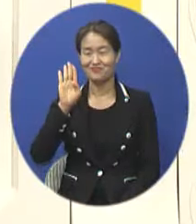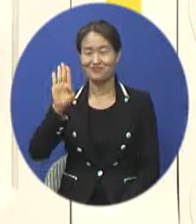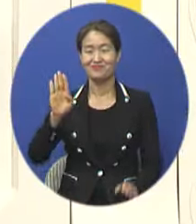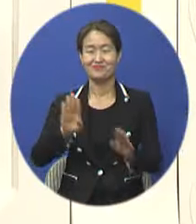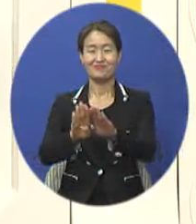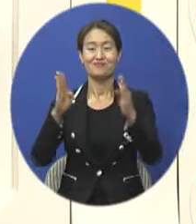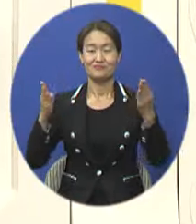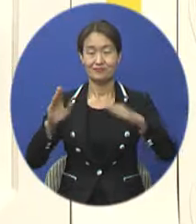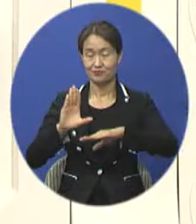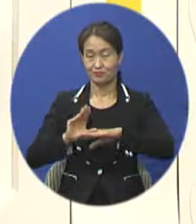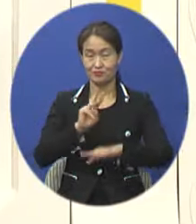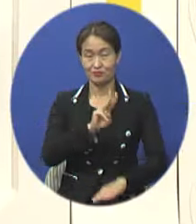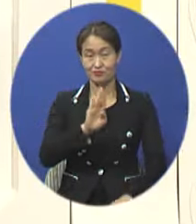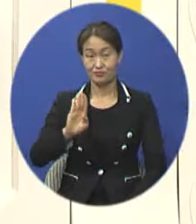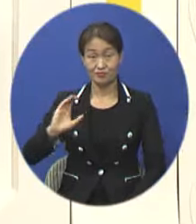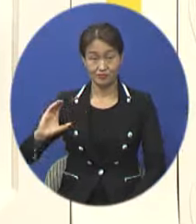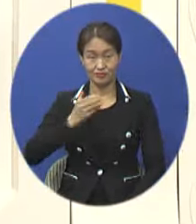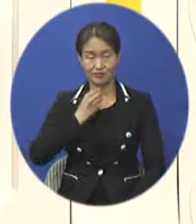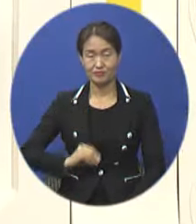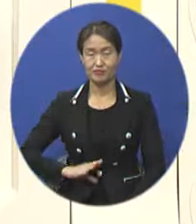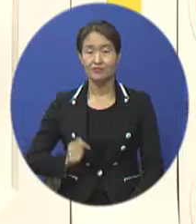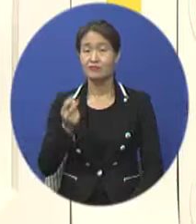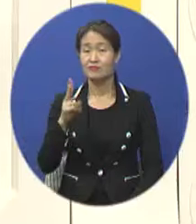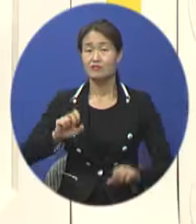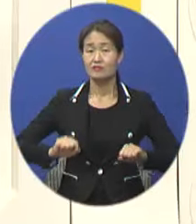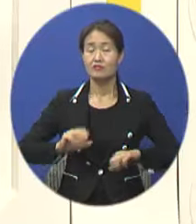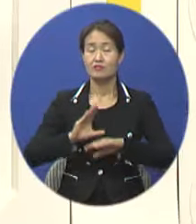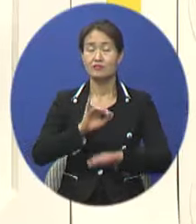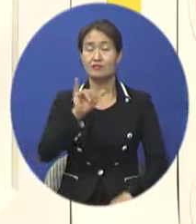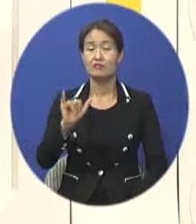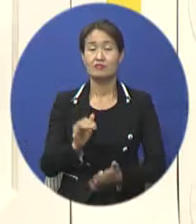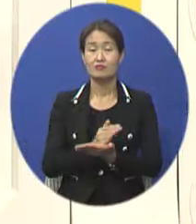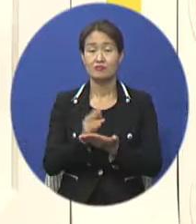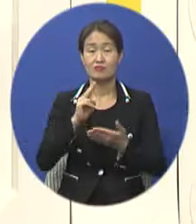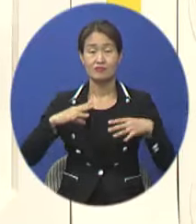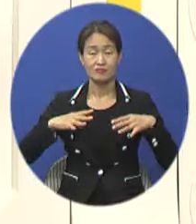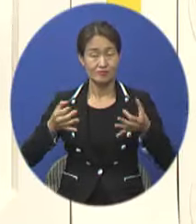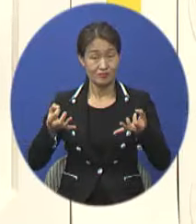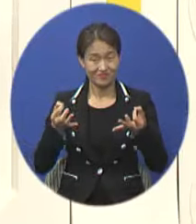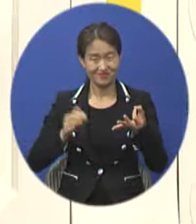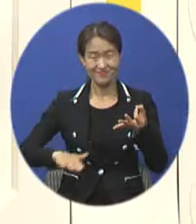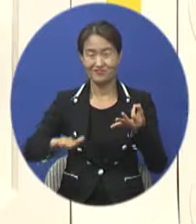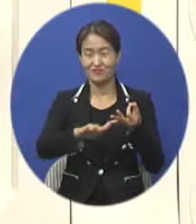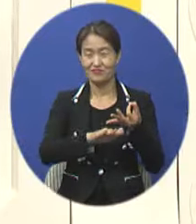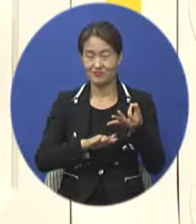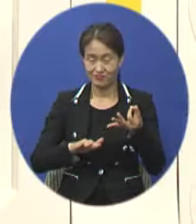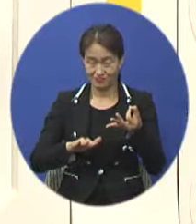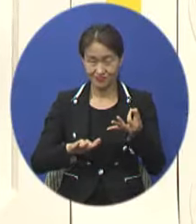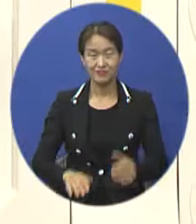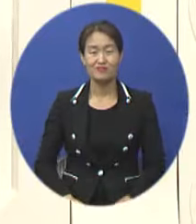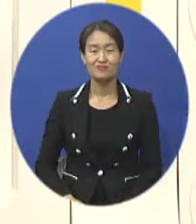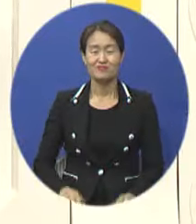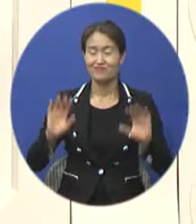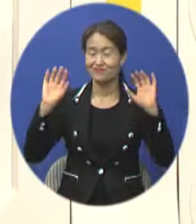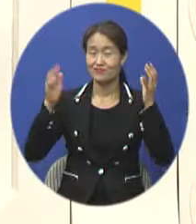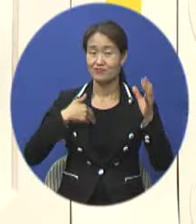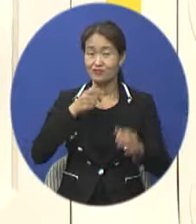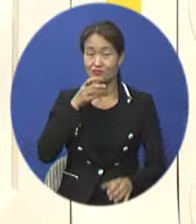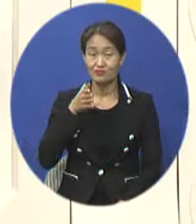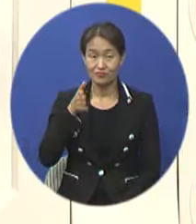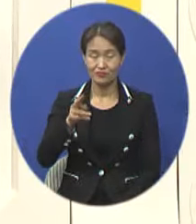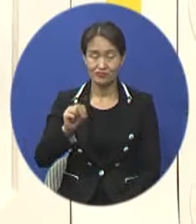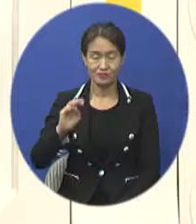미래를 여는 방송 WBC 복지TV 생방송 전국 나눔 노래자랑에 오신 시청자 여러분 환영합니다. 저는